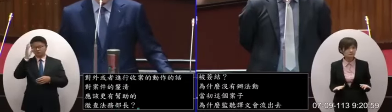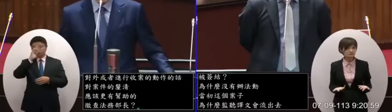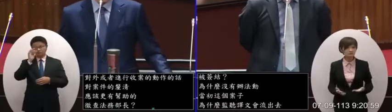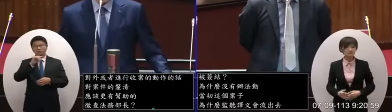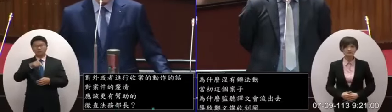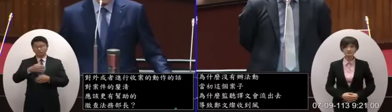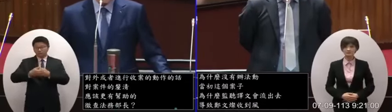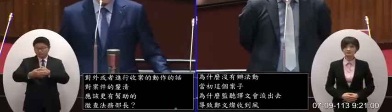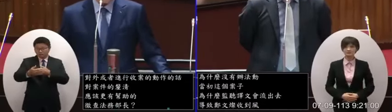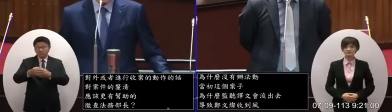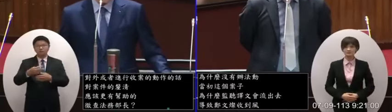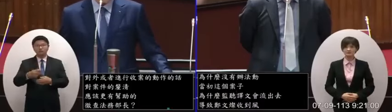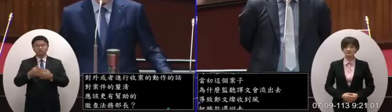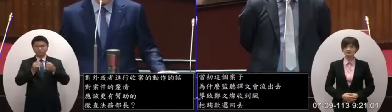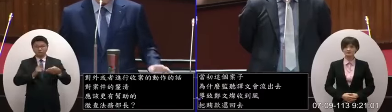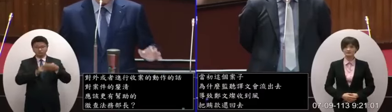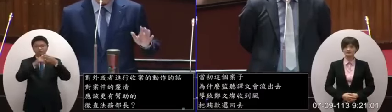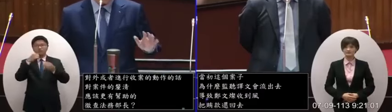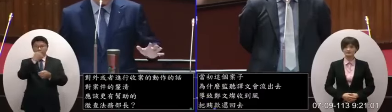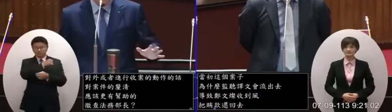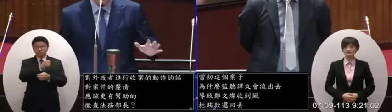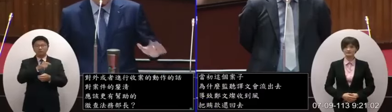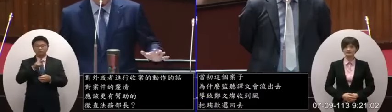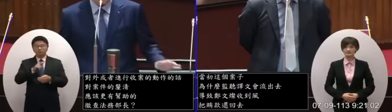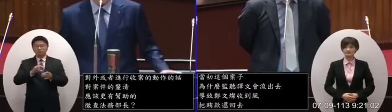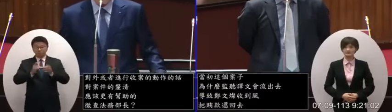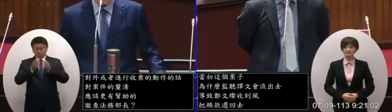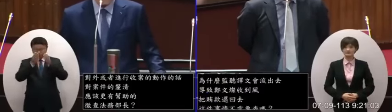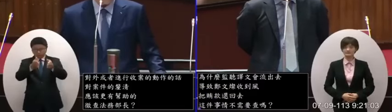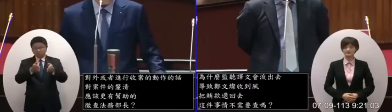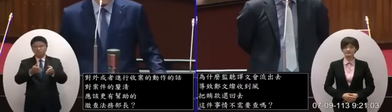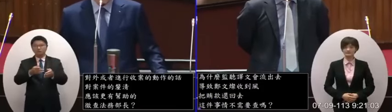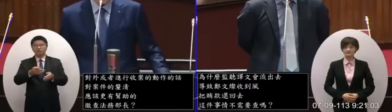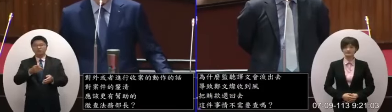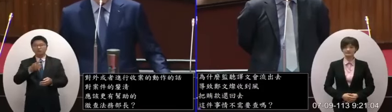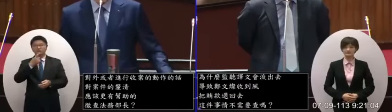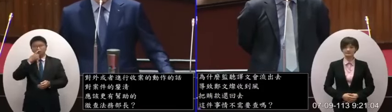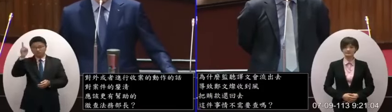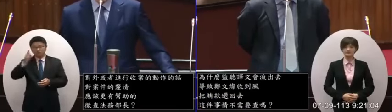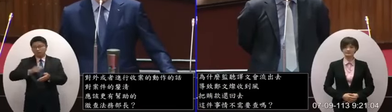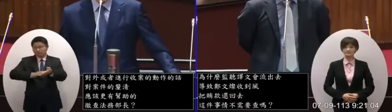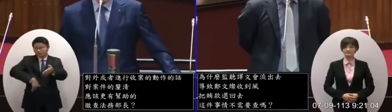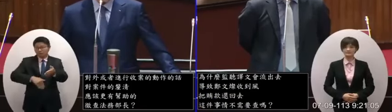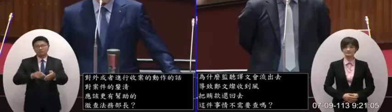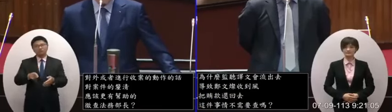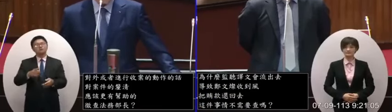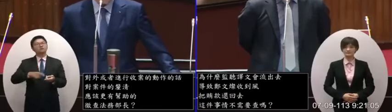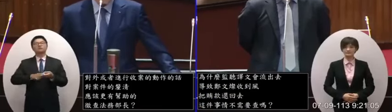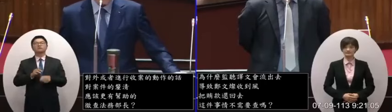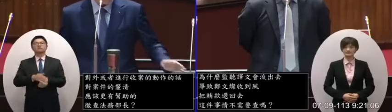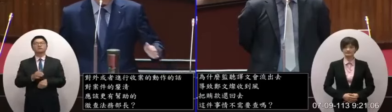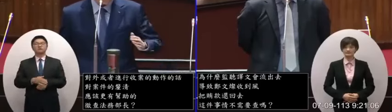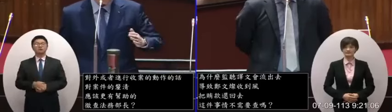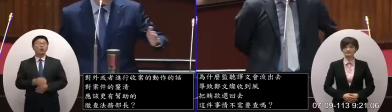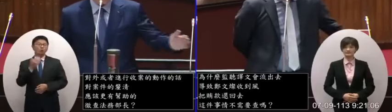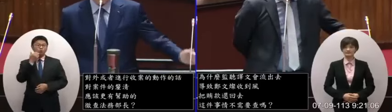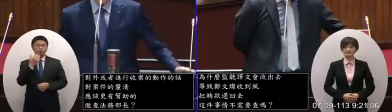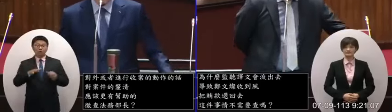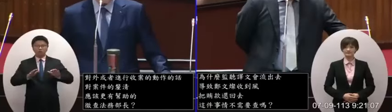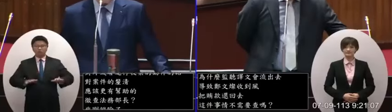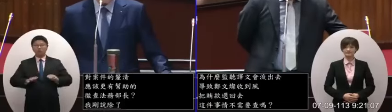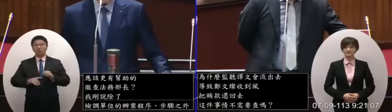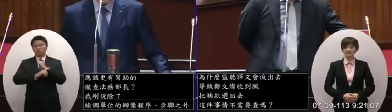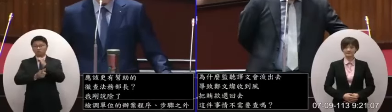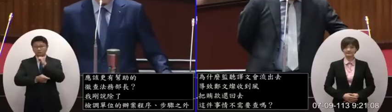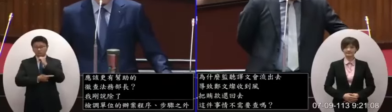外，民主的台湾应该不会有人要去压一个任何的案子，但是这件事情如果在现在法律